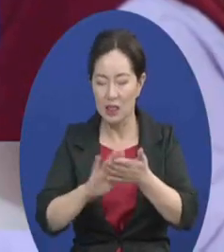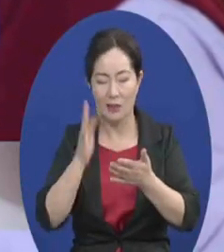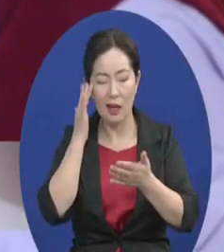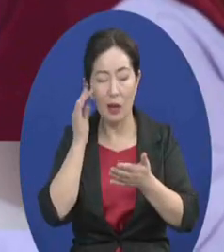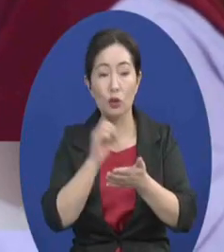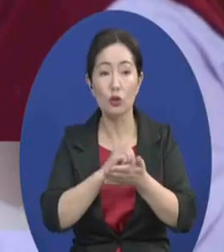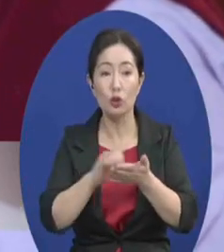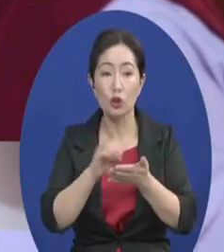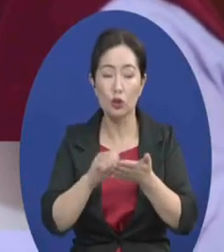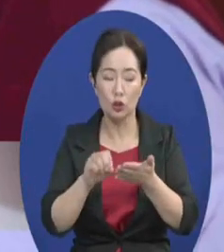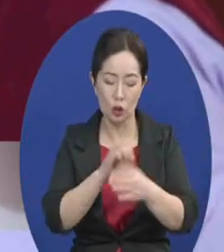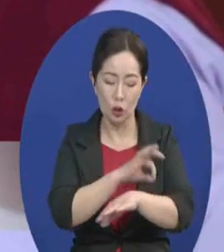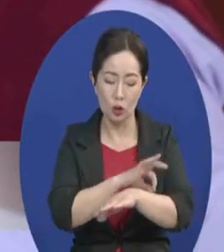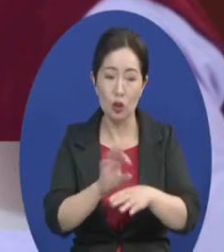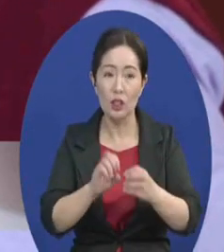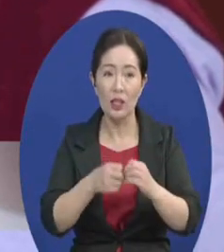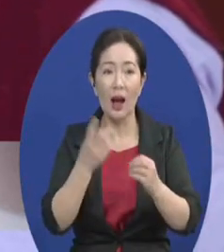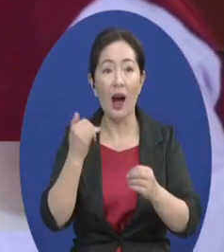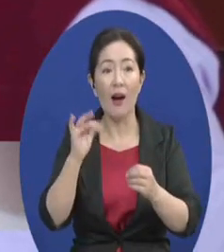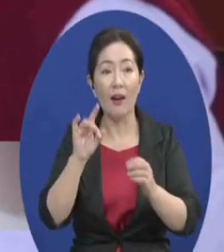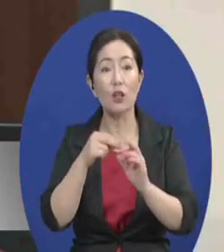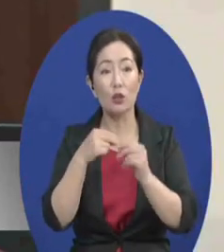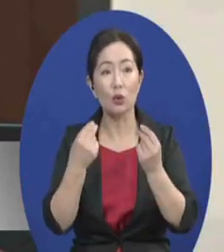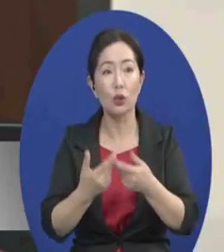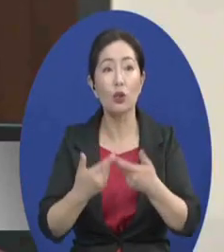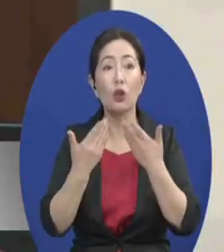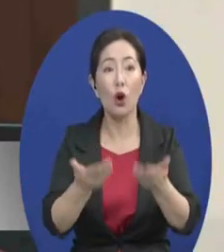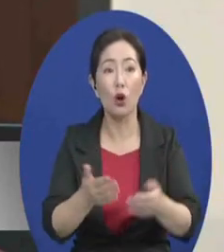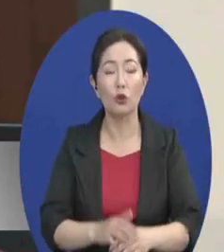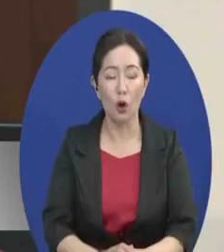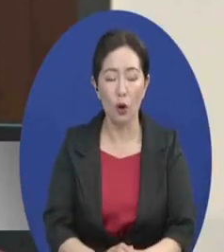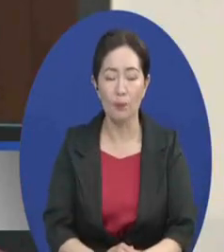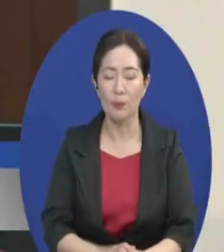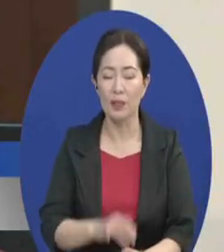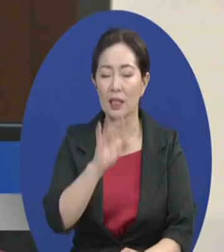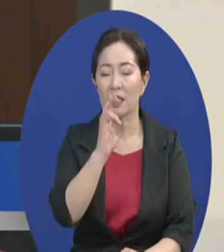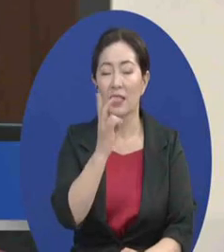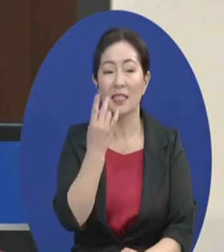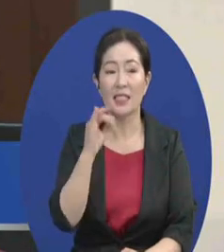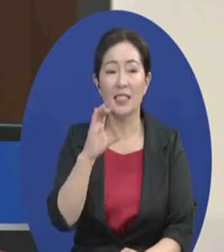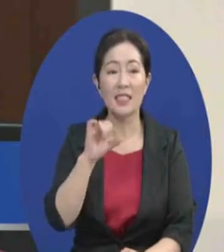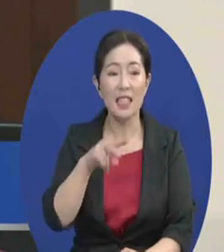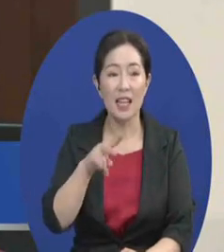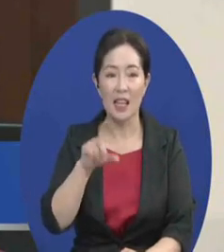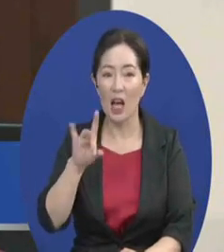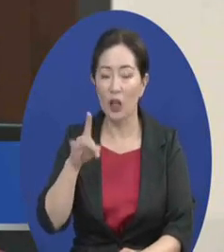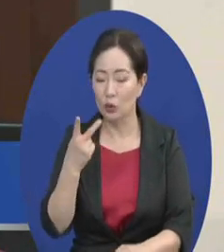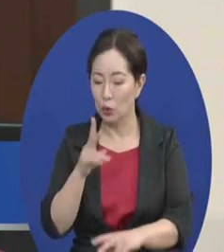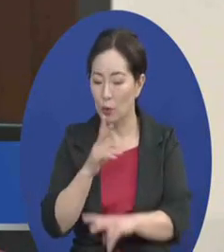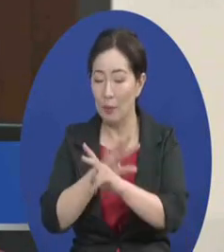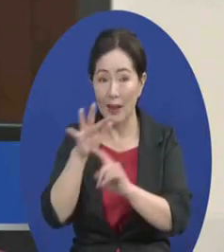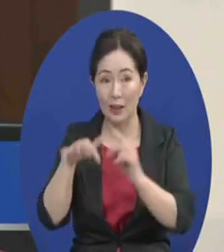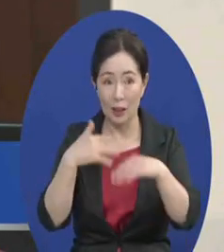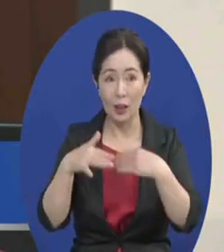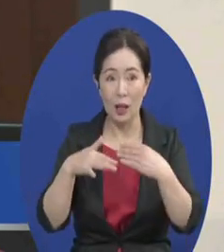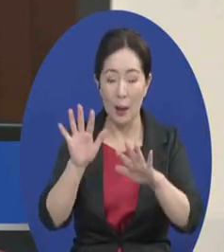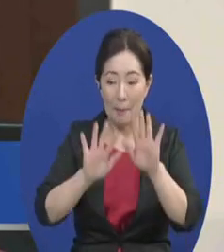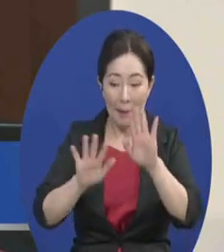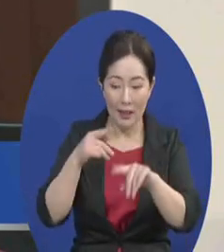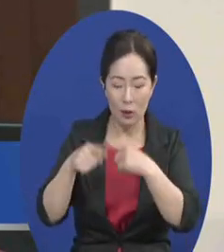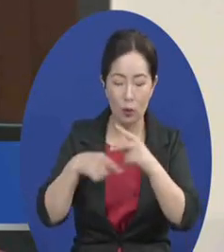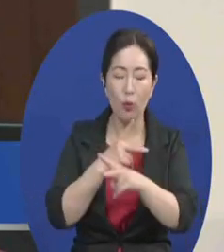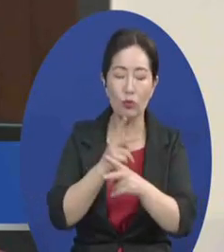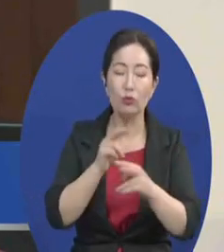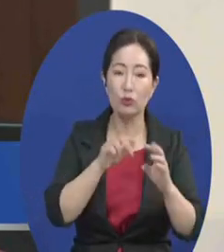боловсруулж энэ хаврын чуулганд өргөн барихад бэлэн болоод байна. Нийслэлийн иргэцэн байдлын тухай хуулийн одоо өөрчлөлт орж байгаа. Одоо хуулийн хэлэлцүүлэг